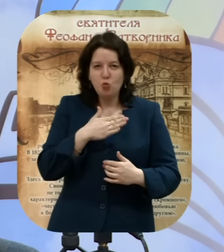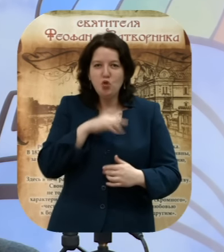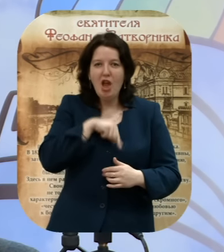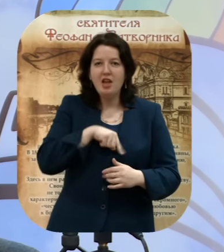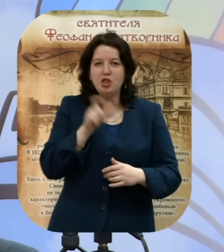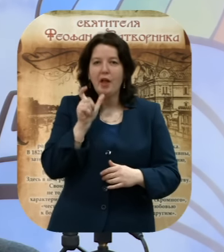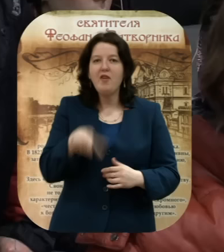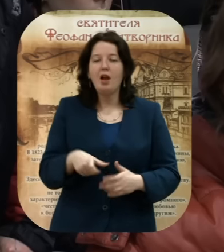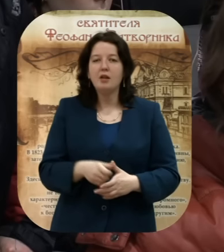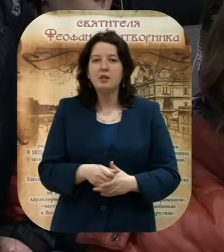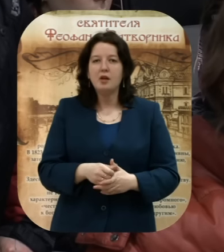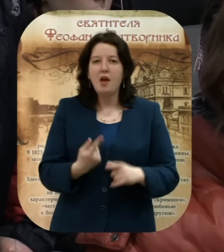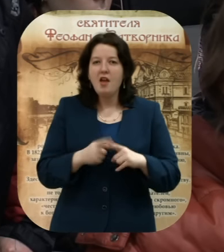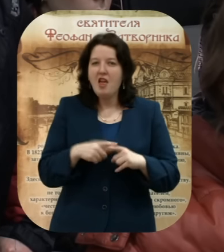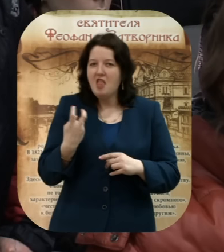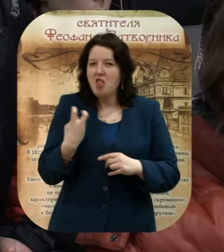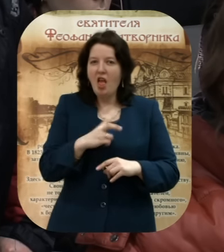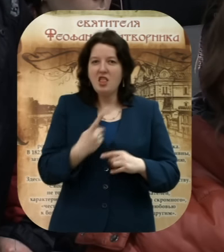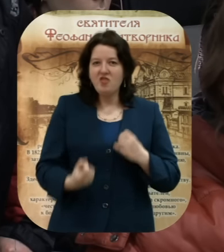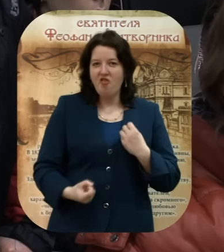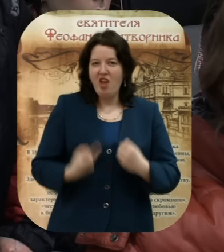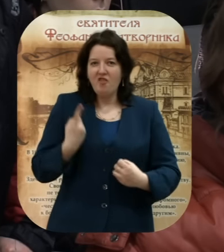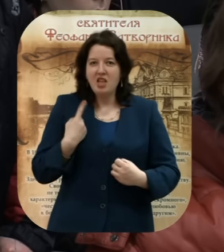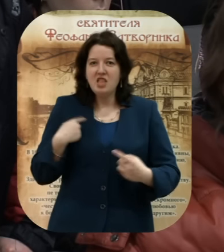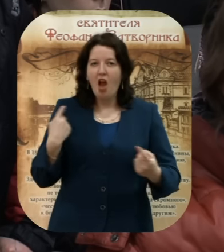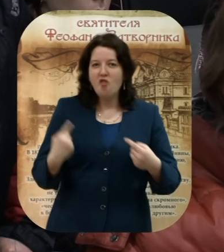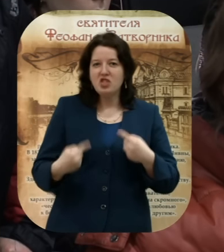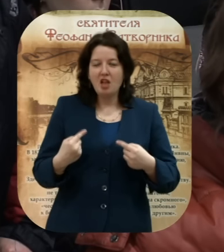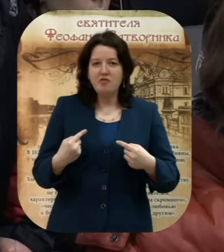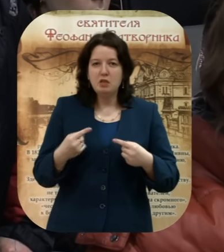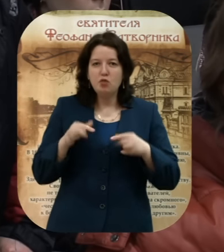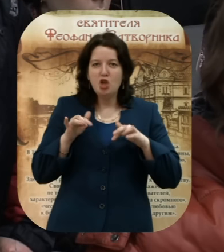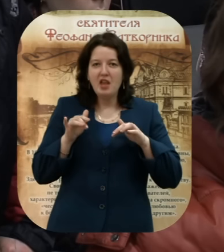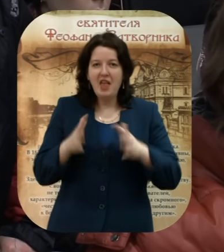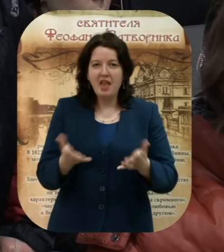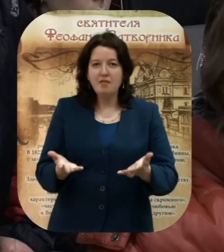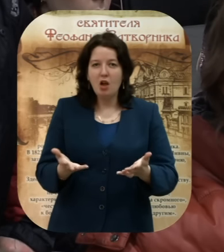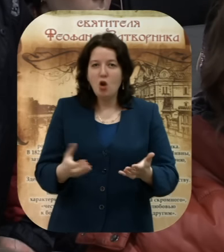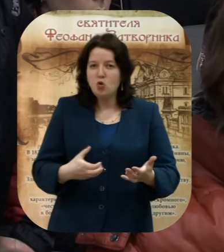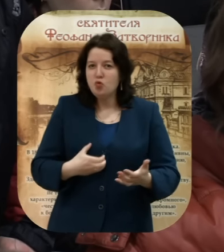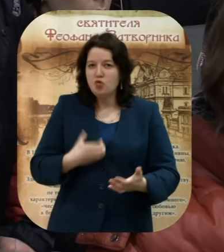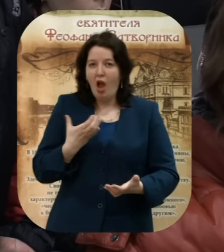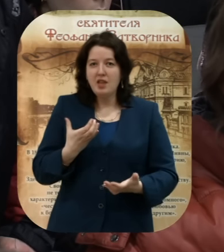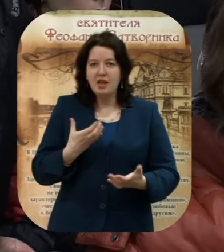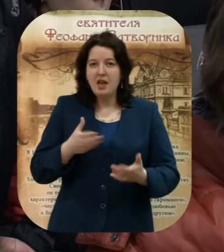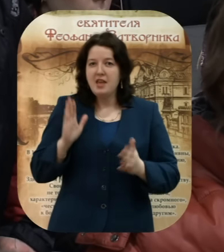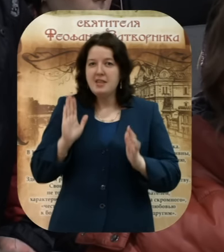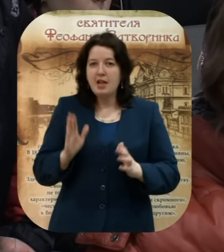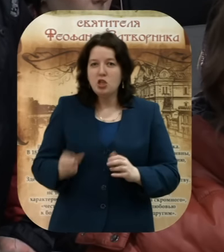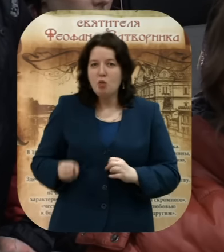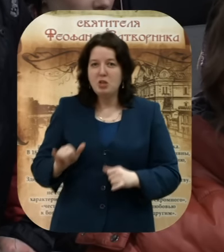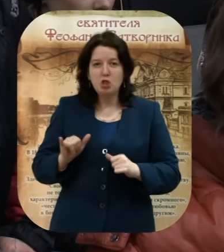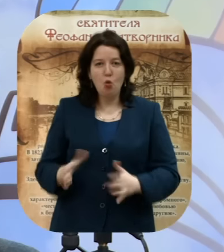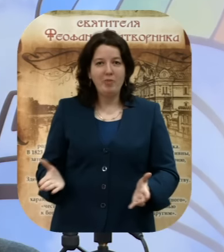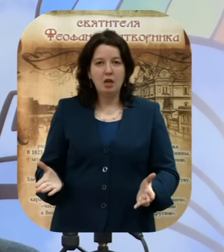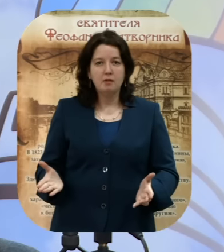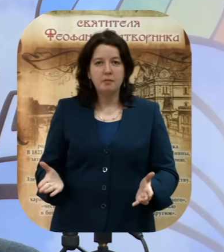человеческой. Эта ненависть выражается даже в соответствующих действиях, ужасных и даже преступных.